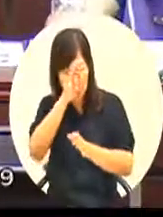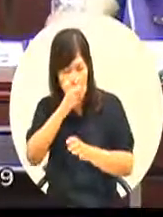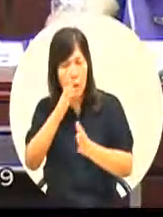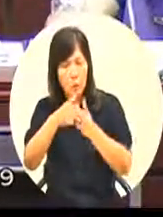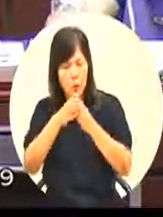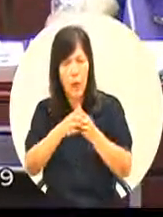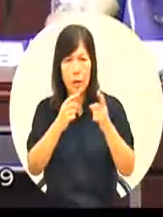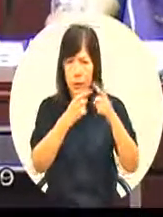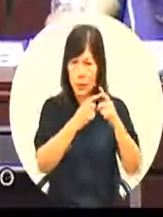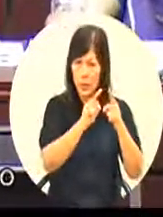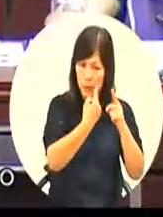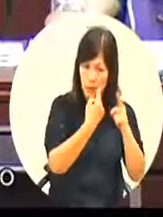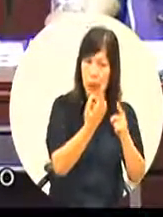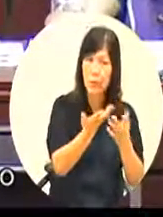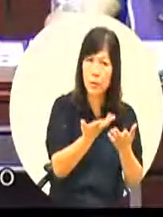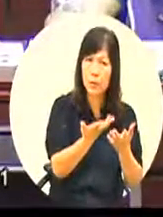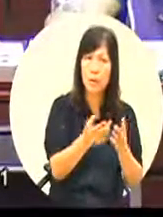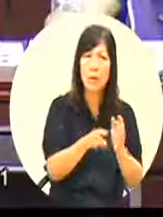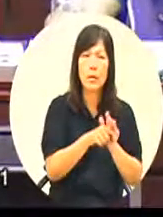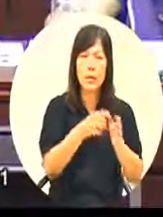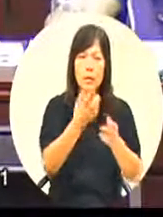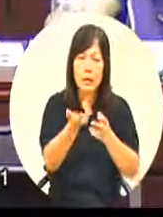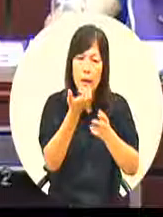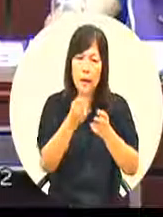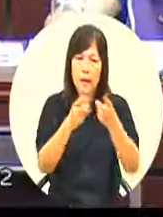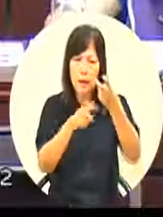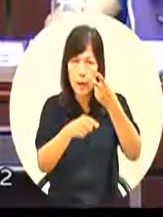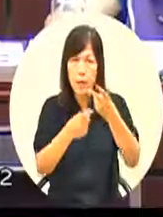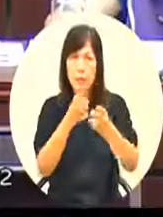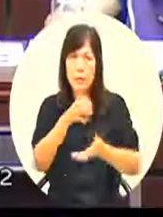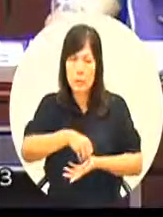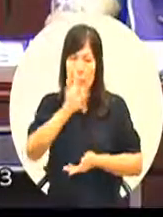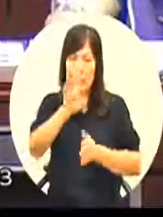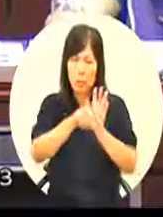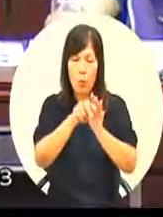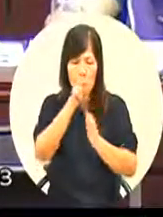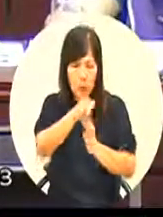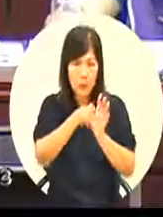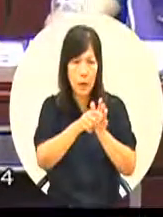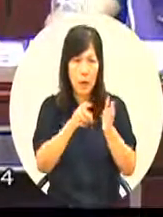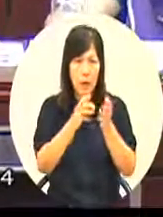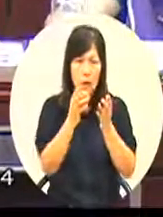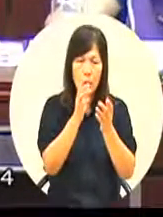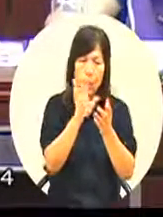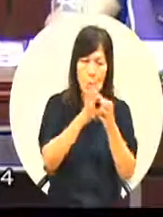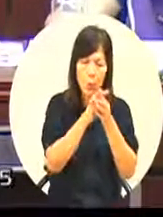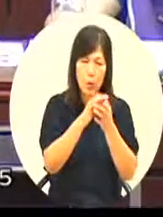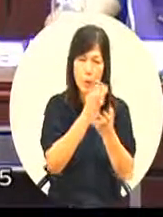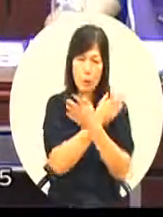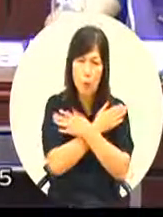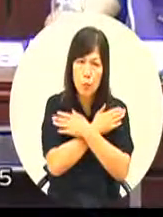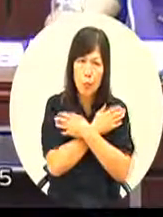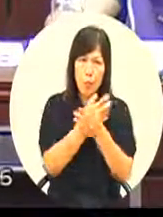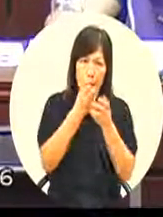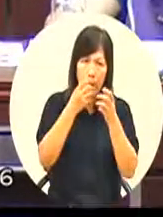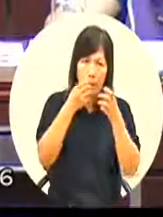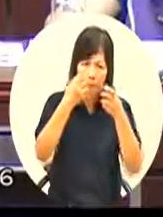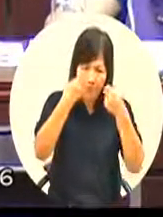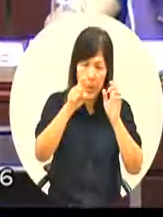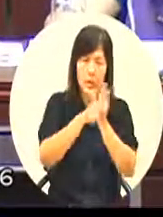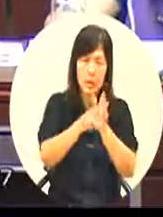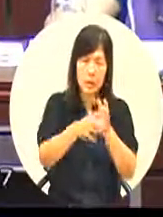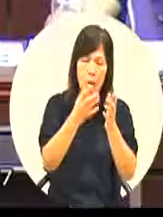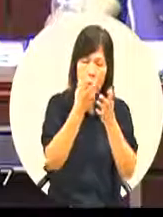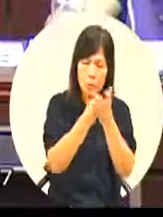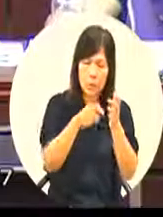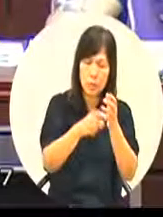人力的来源。那刚刚那个两位议员都提到，看到说幼保相关学系的毕业学生其实真的留在这个领域